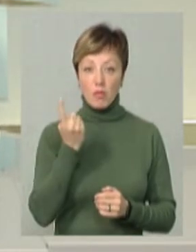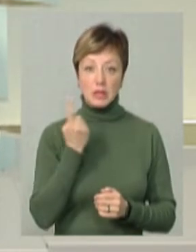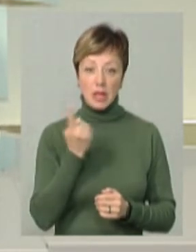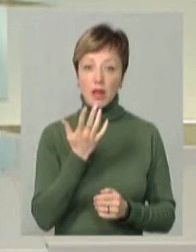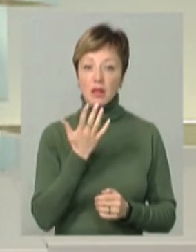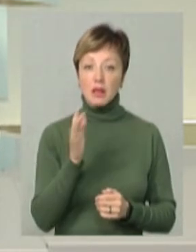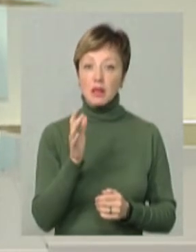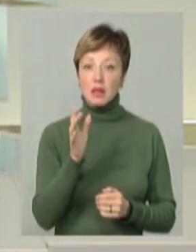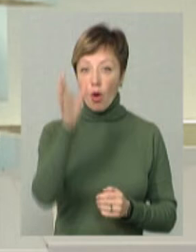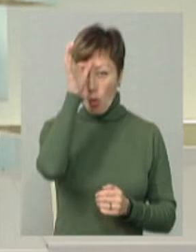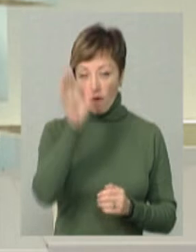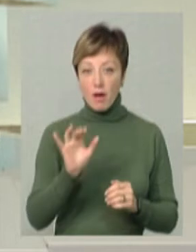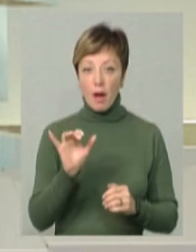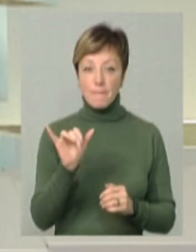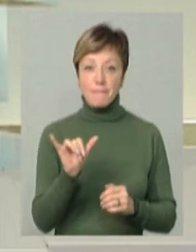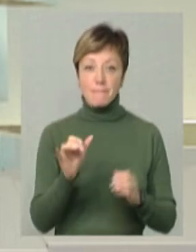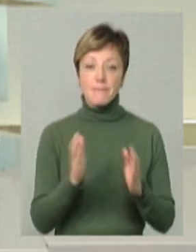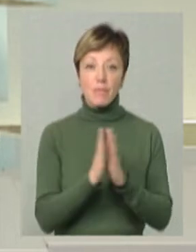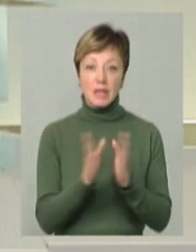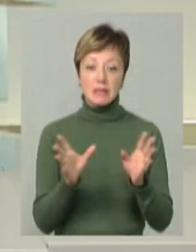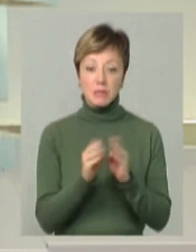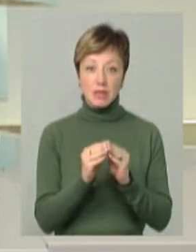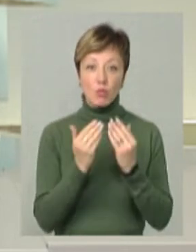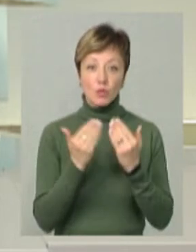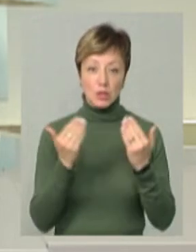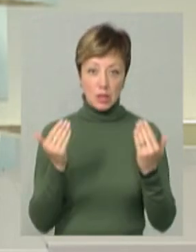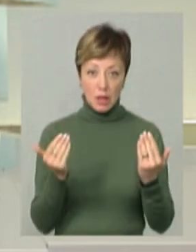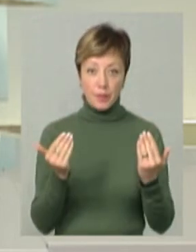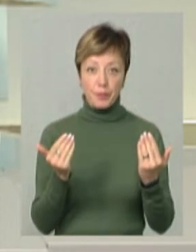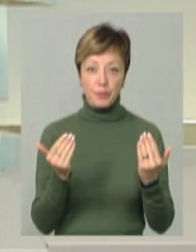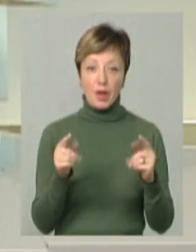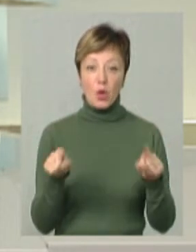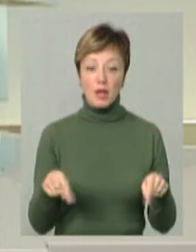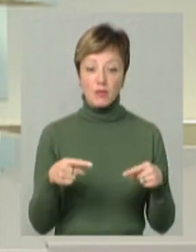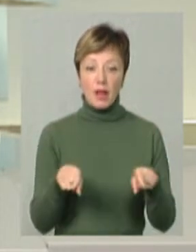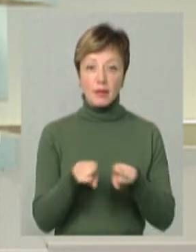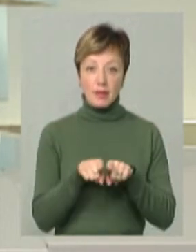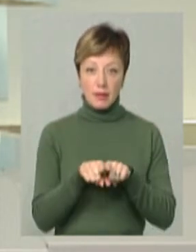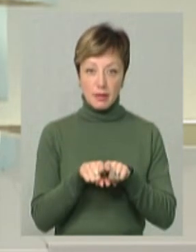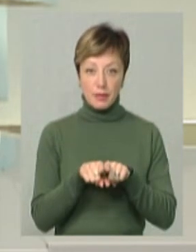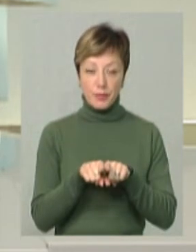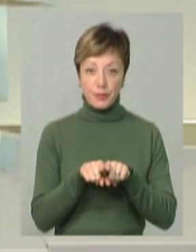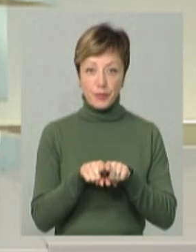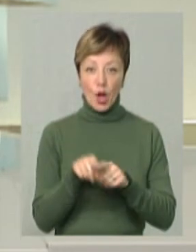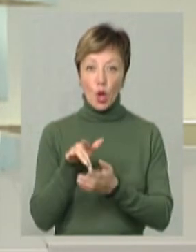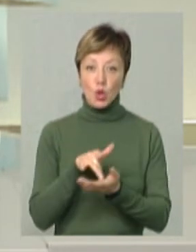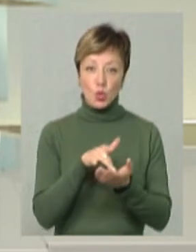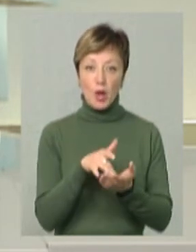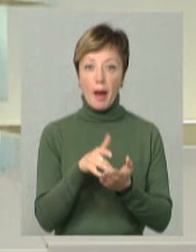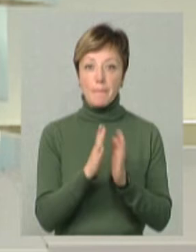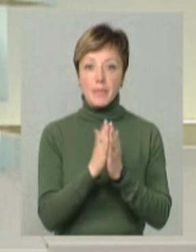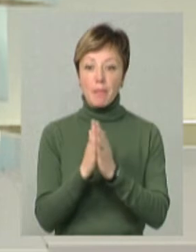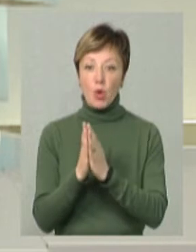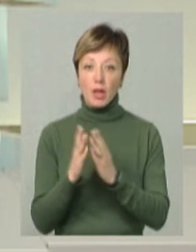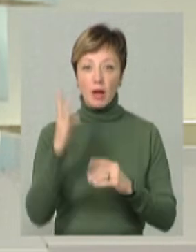універсальна наукова бібліотека спільно з обласним літературним музеєм організували такий тур